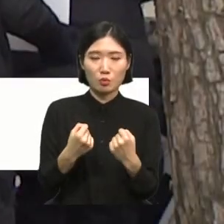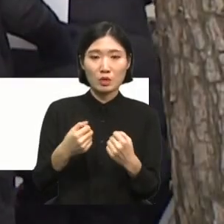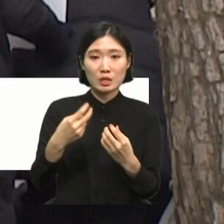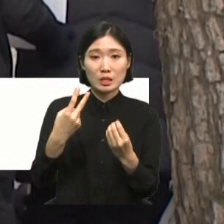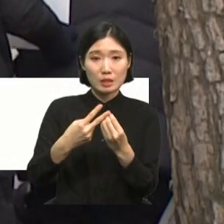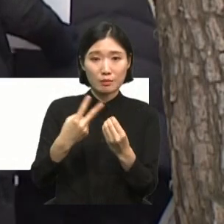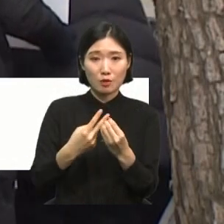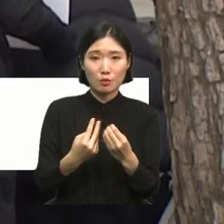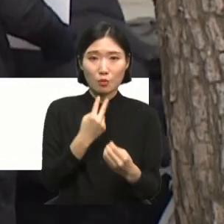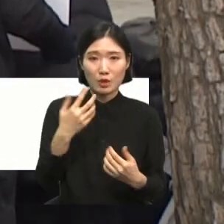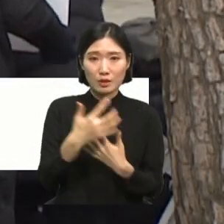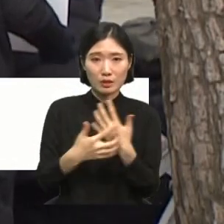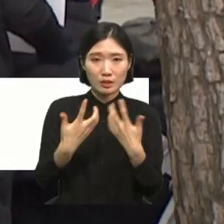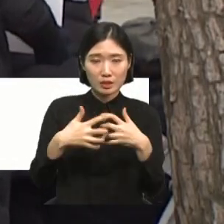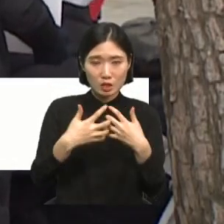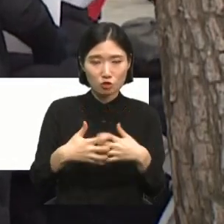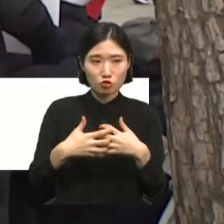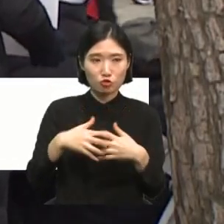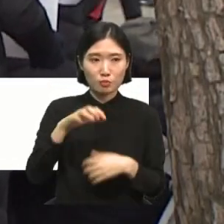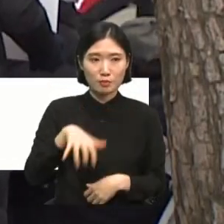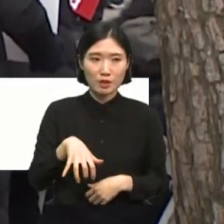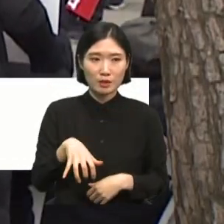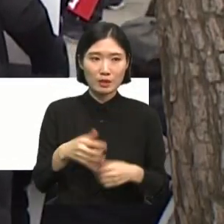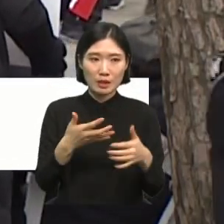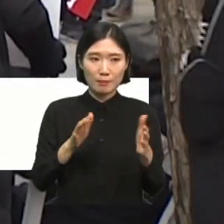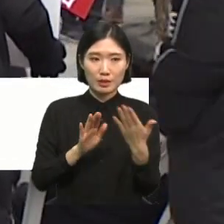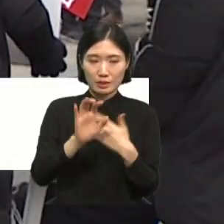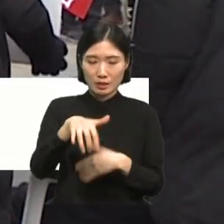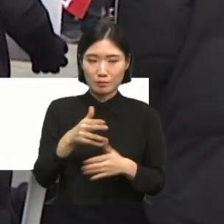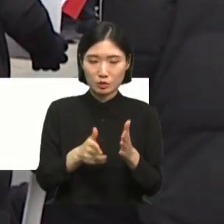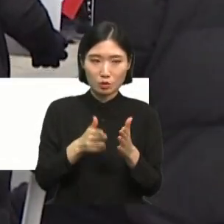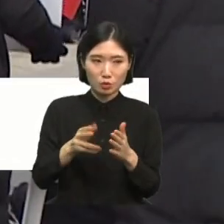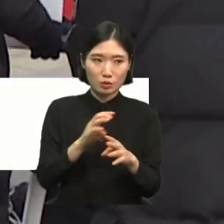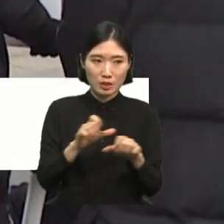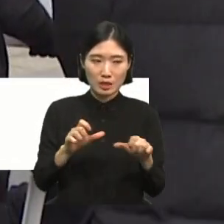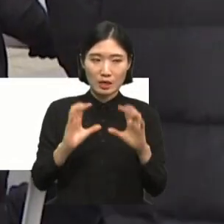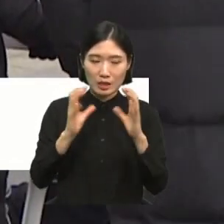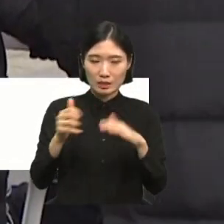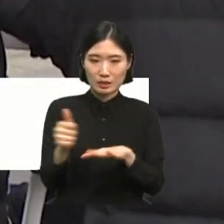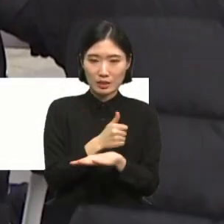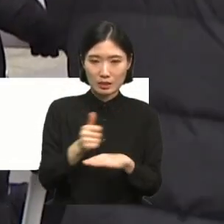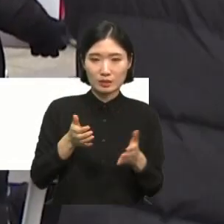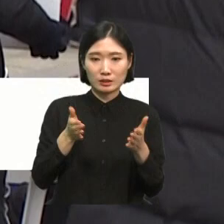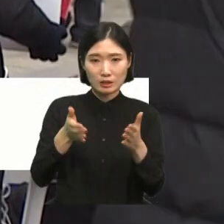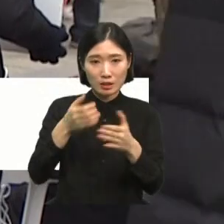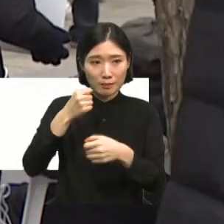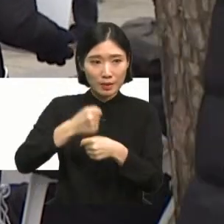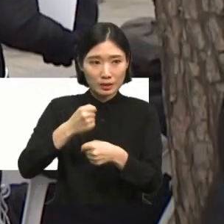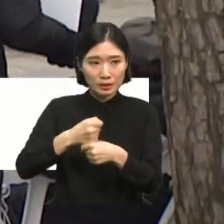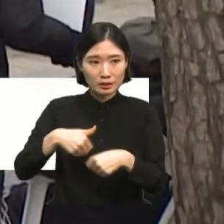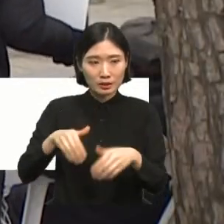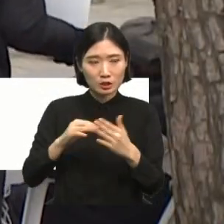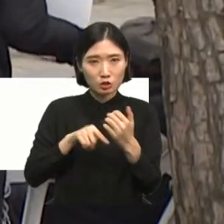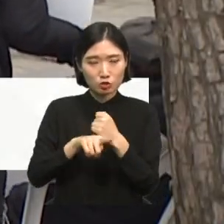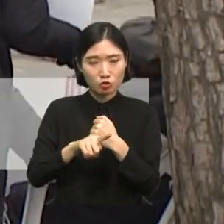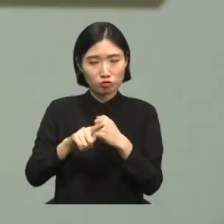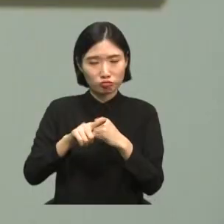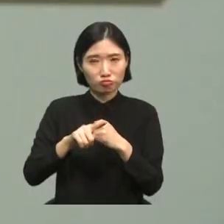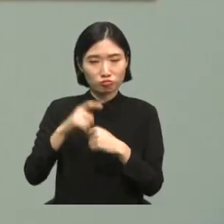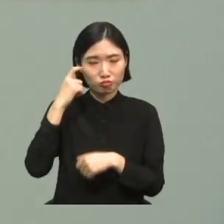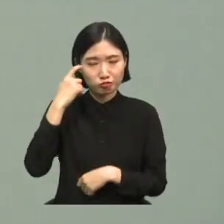2번 환기구만 우정아파트 앞 철도 부지에 아이들 통학로에 만들게 된 이유를